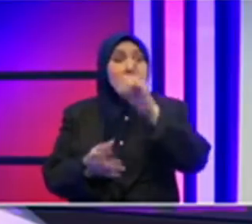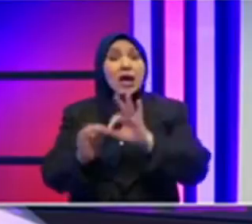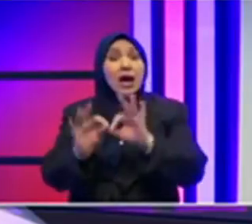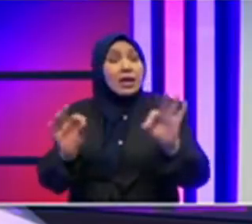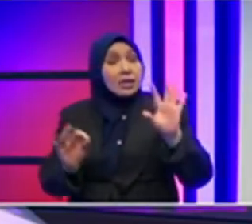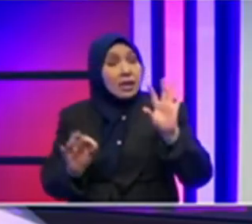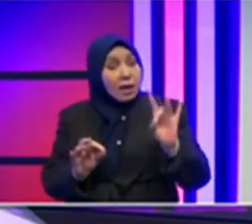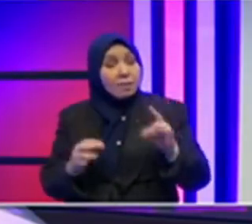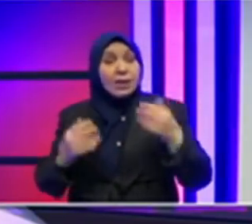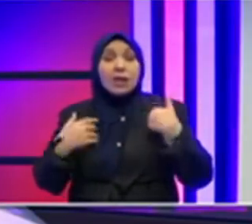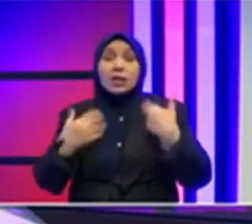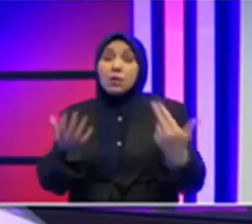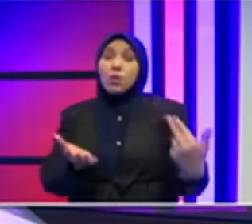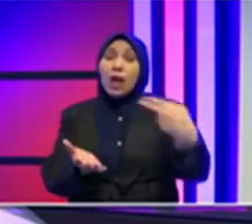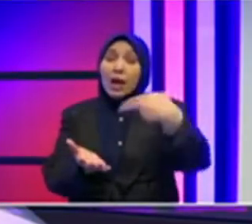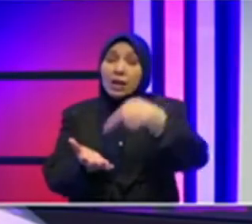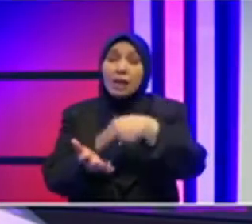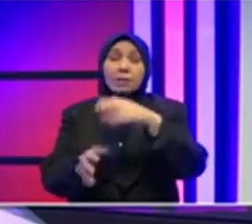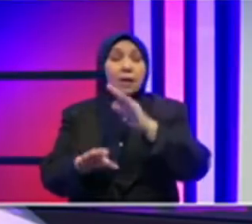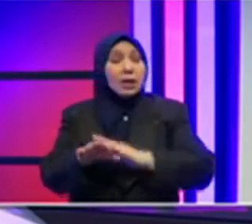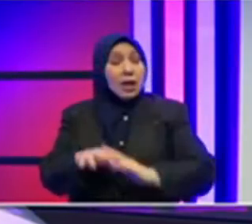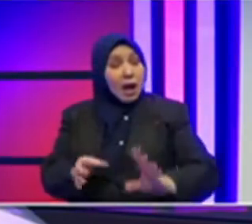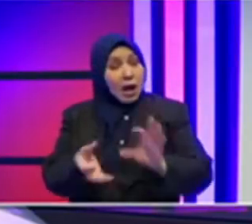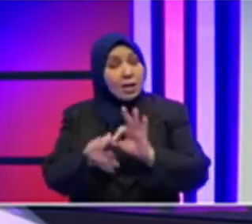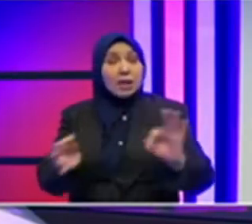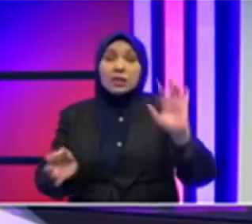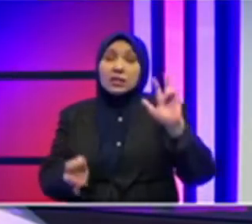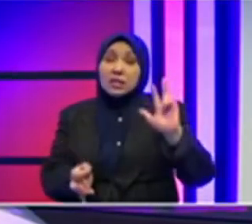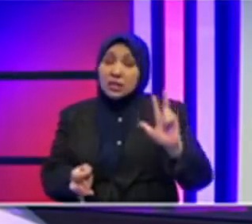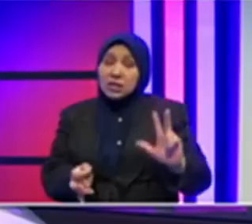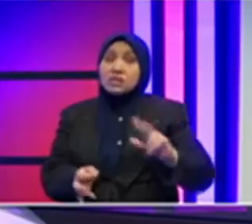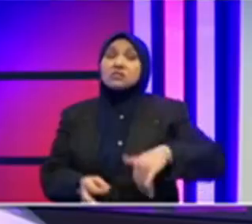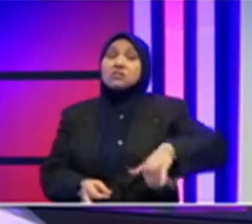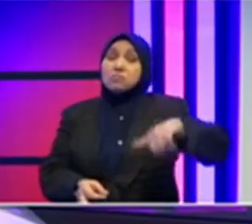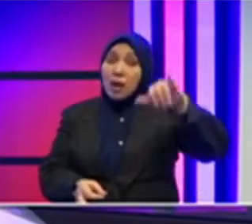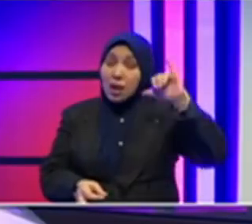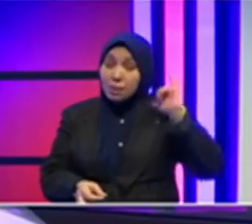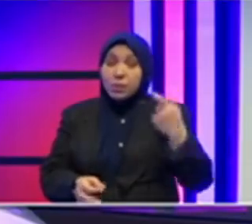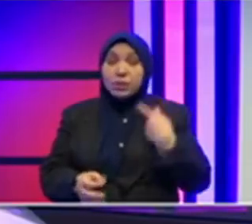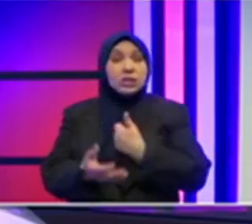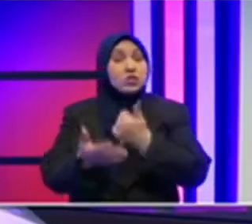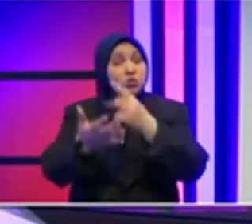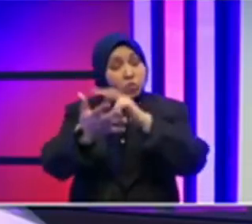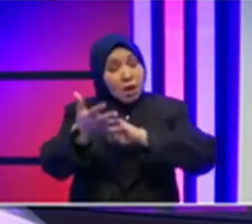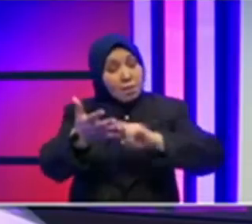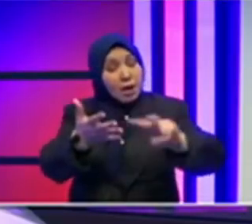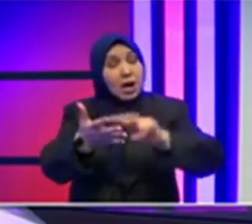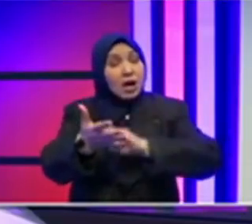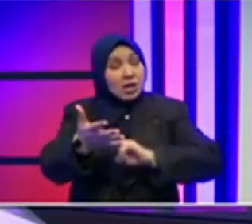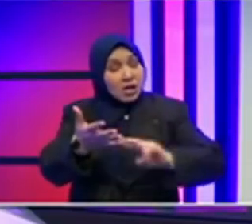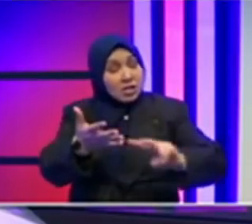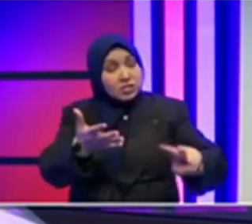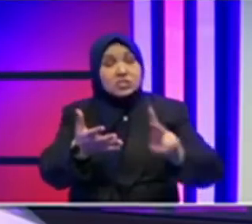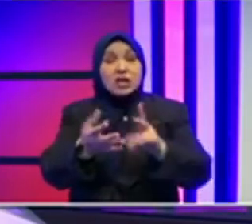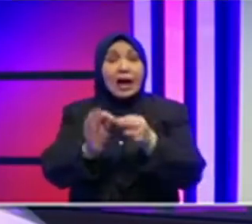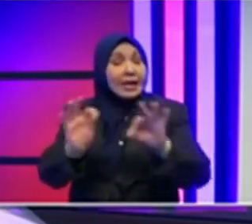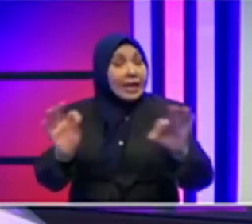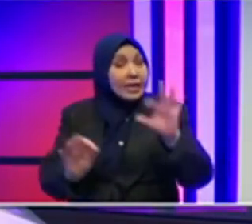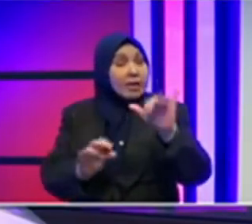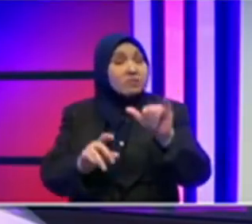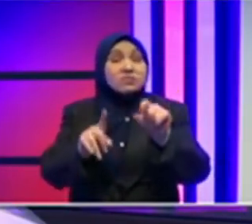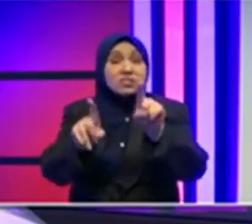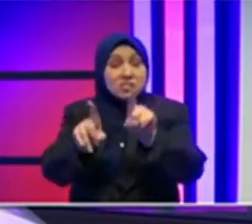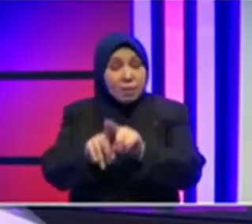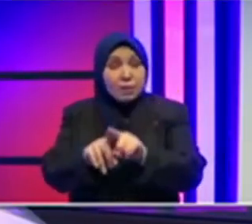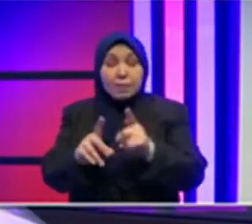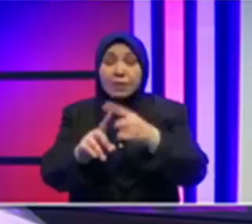ini adalah ulangan pada ayat yang ketiga. Semalam pun kita dah baca, Ustaz, ya. Wa minan nasi may yujadilu fillahi bighairi an.